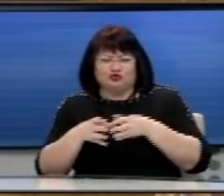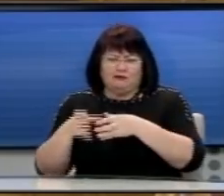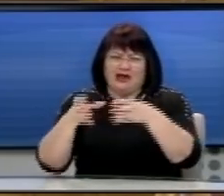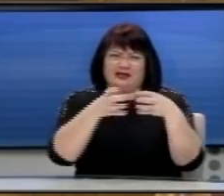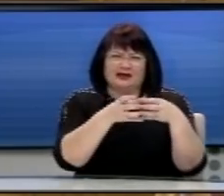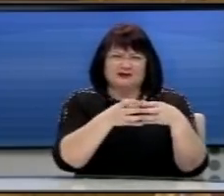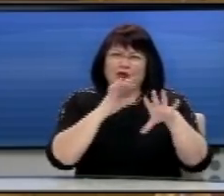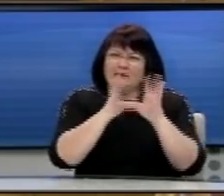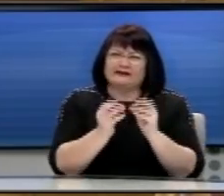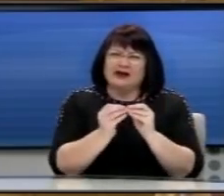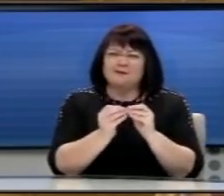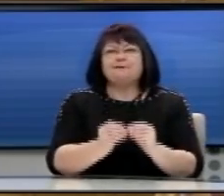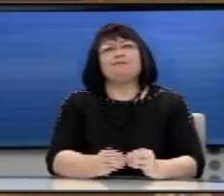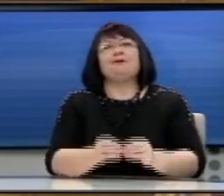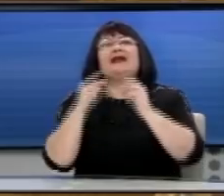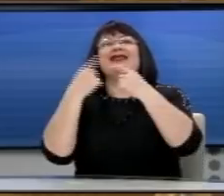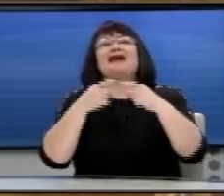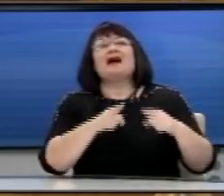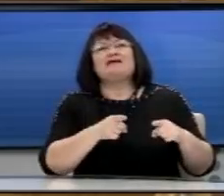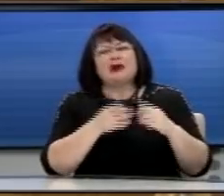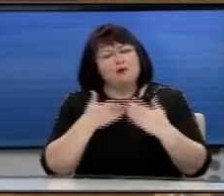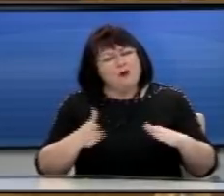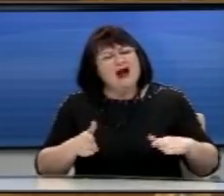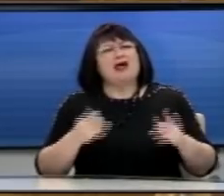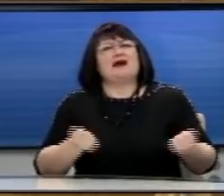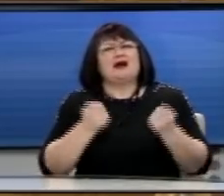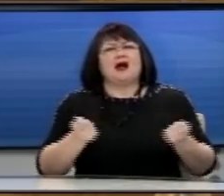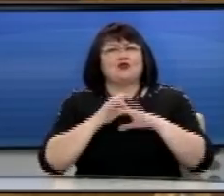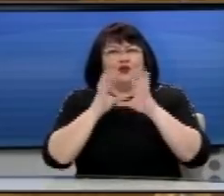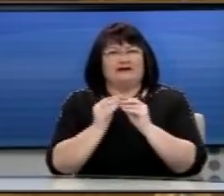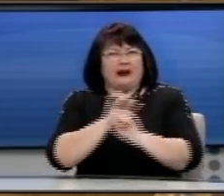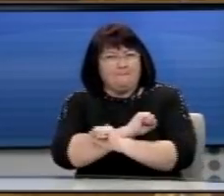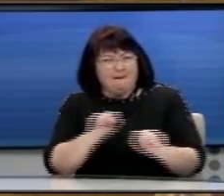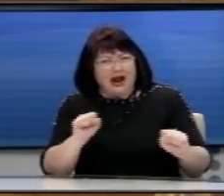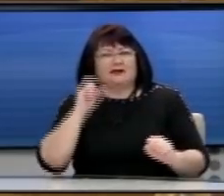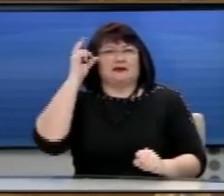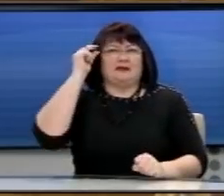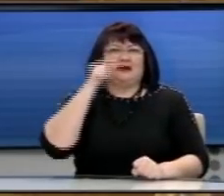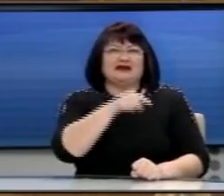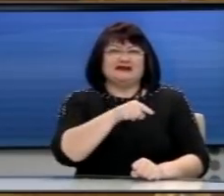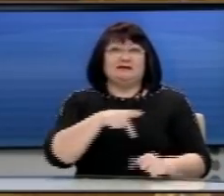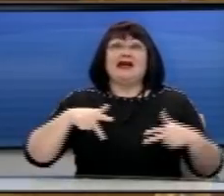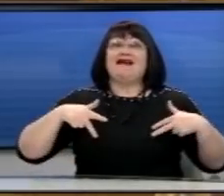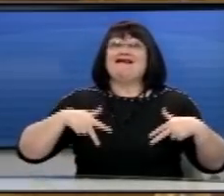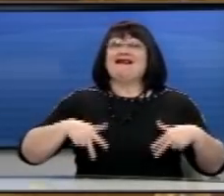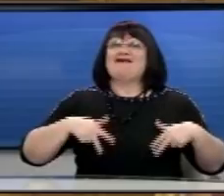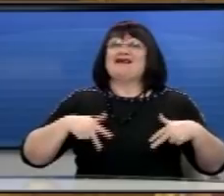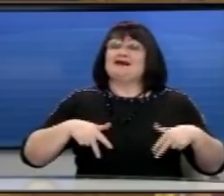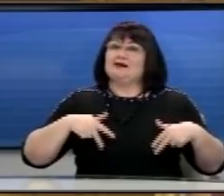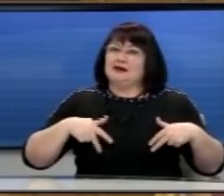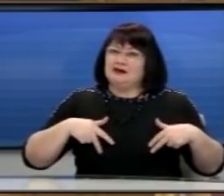ομάδες και τις διάφορες προβοκατόρικες ομάδες και την ίδια την κυβερνητική παράταξη στα